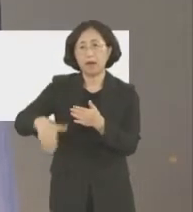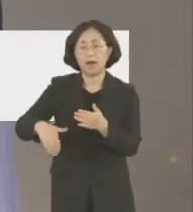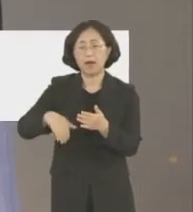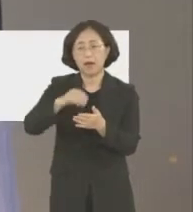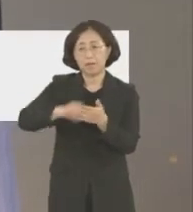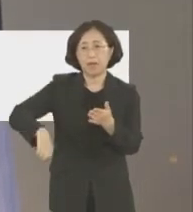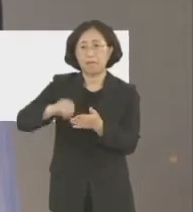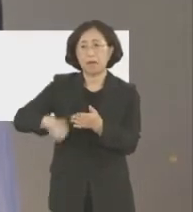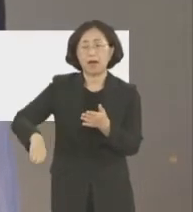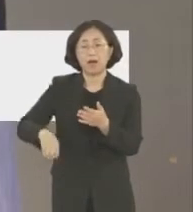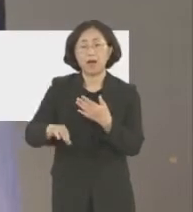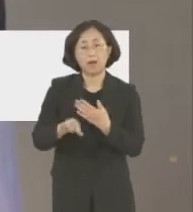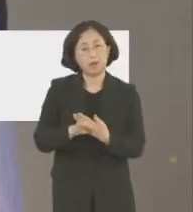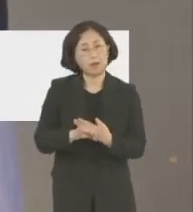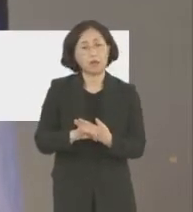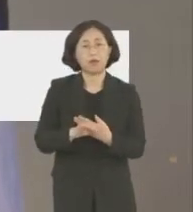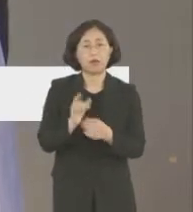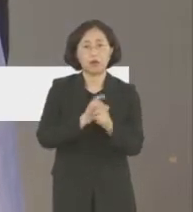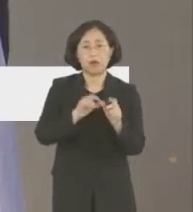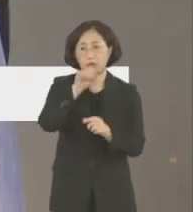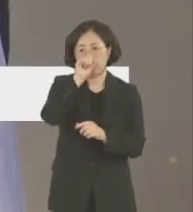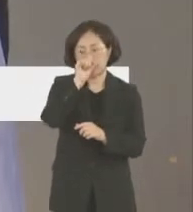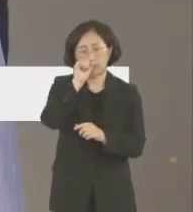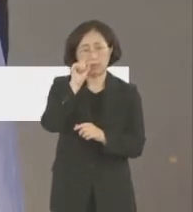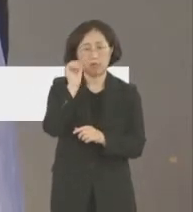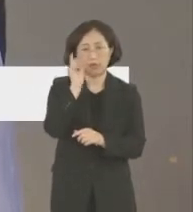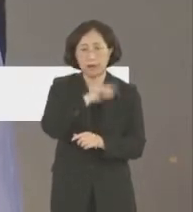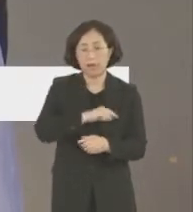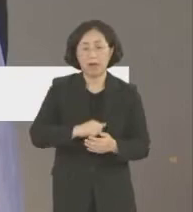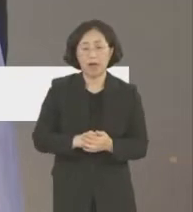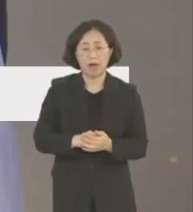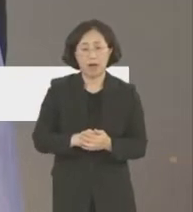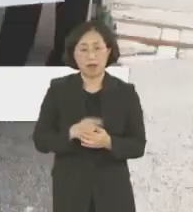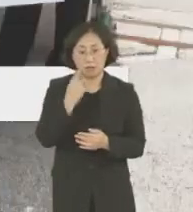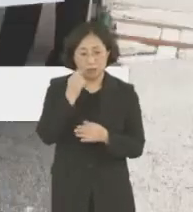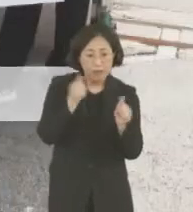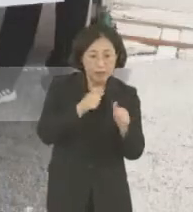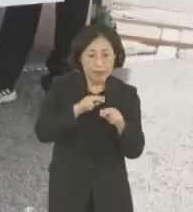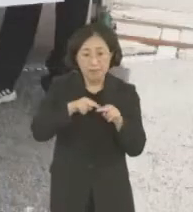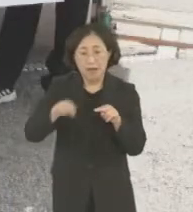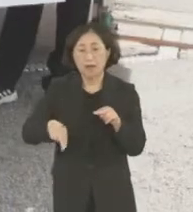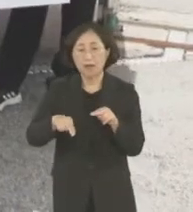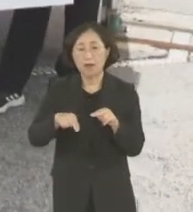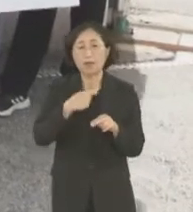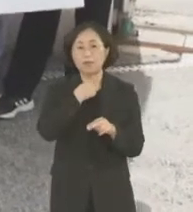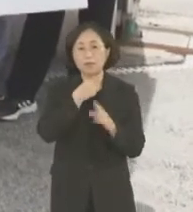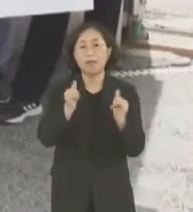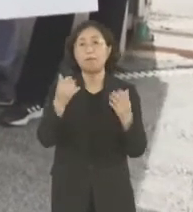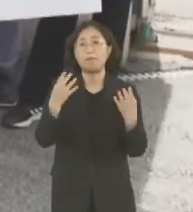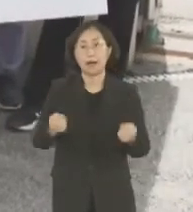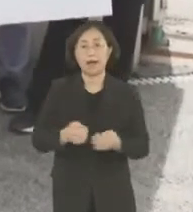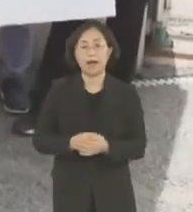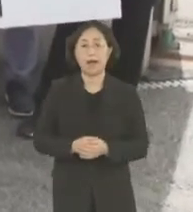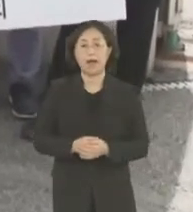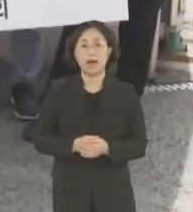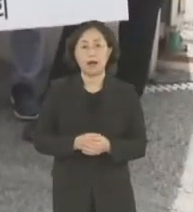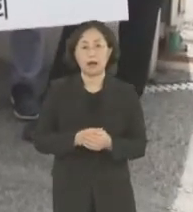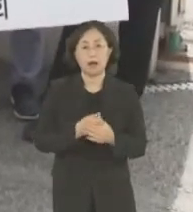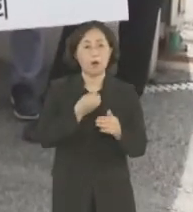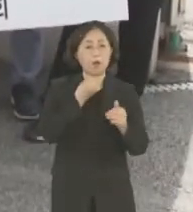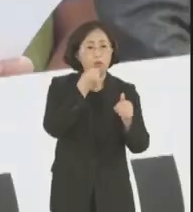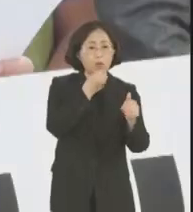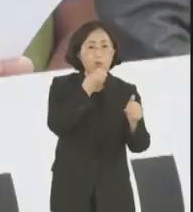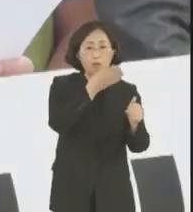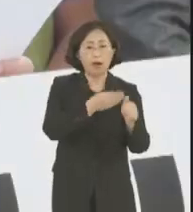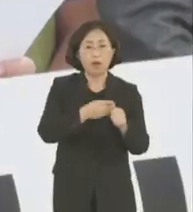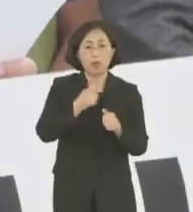이제 또 바뀌는 거고. 지금도 눈치만 보고 있는 사람들이 많아요. 경영진을 고발해도 월급날 100만 원씩